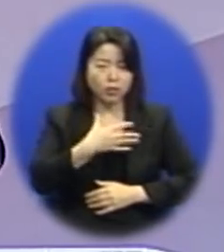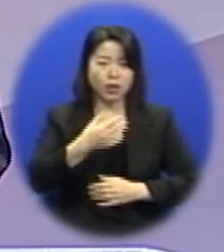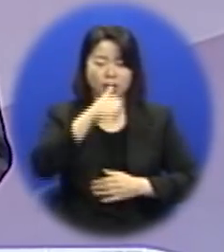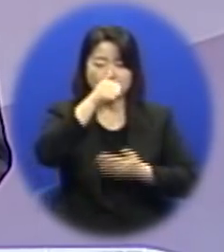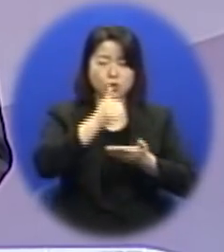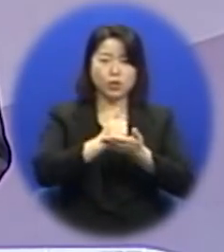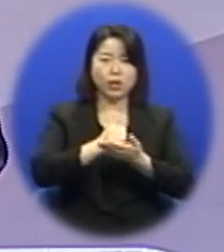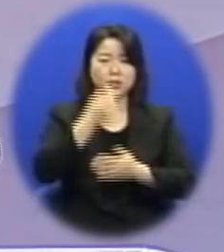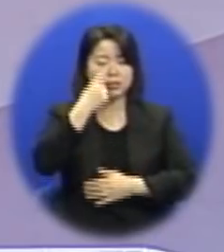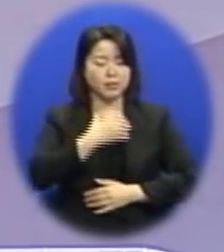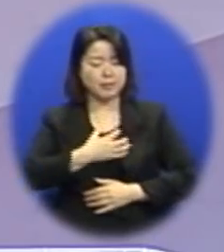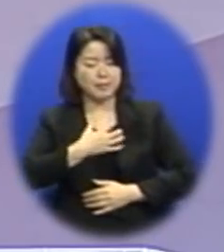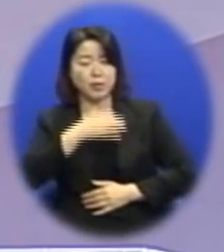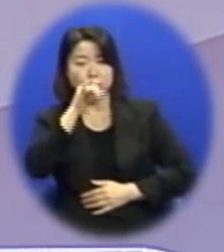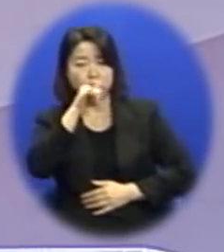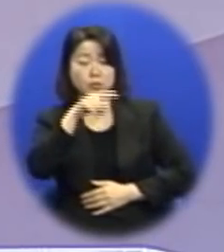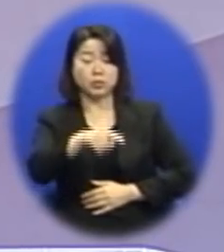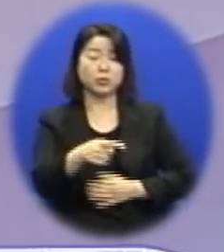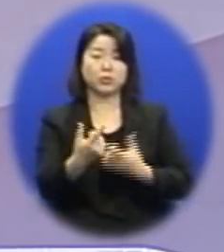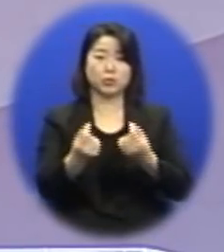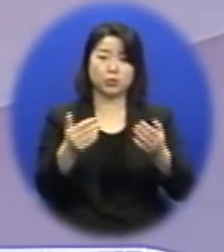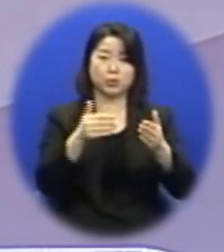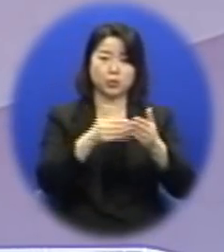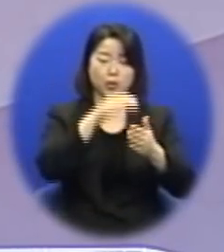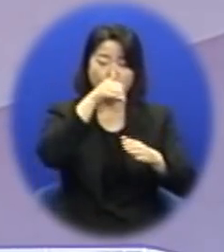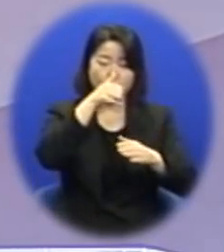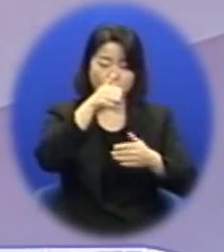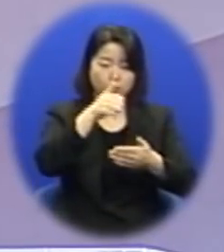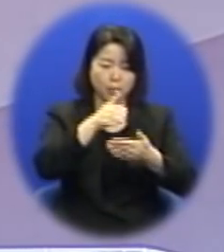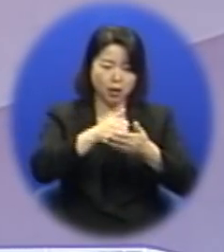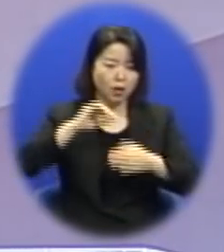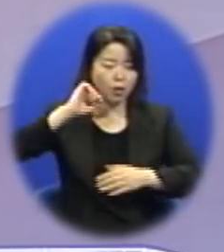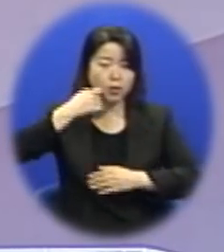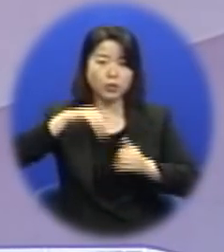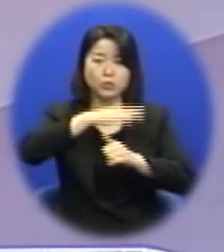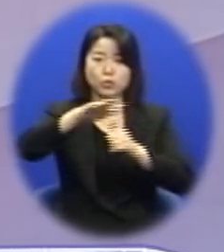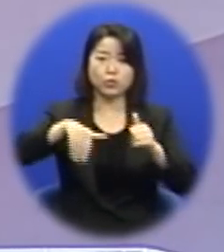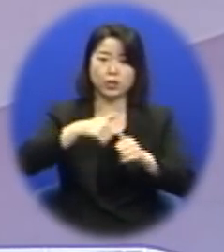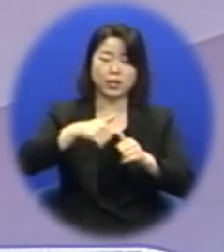그록 처한 족에 하나님은 축복의 손을